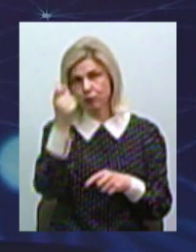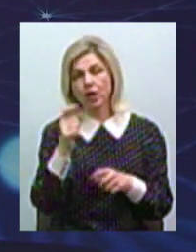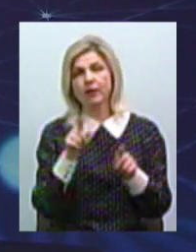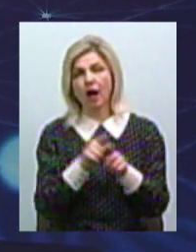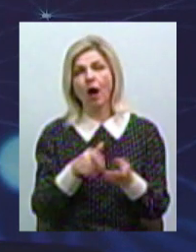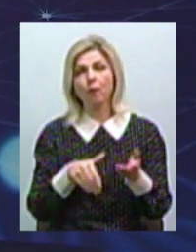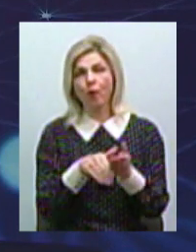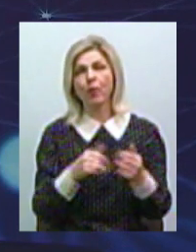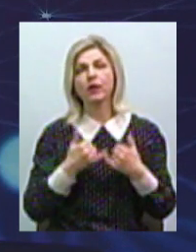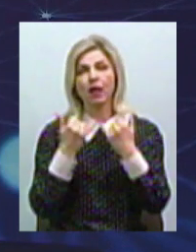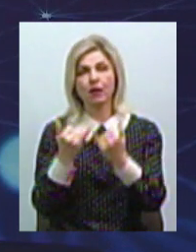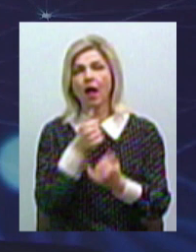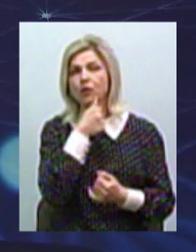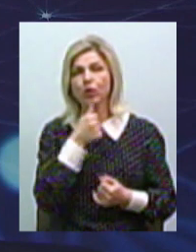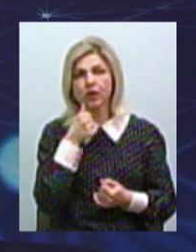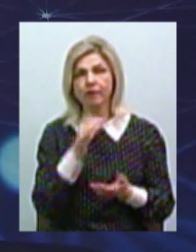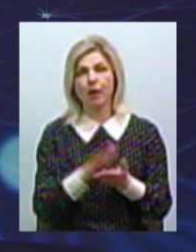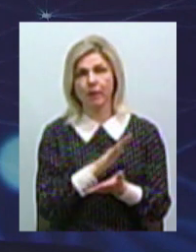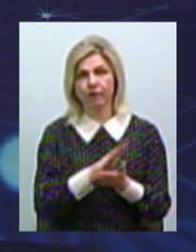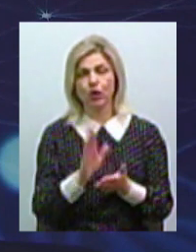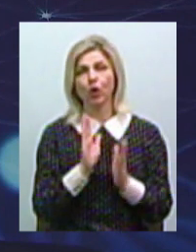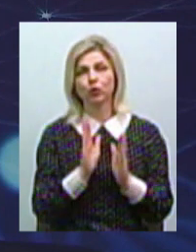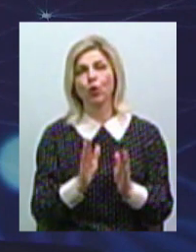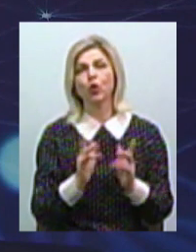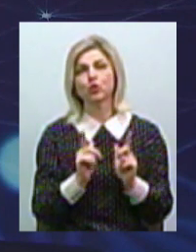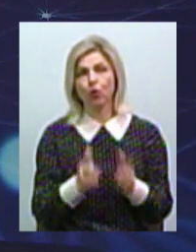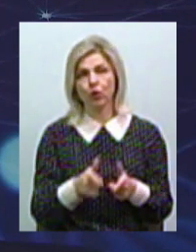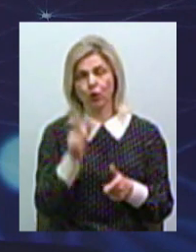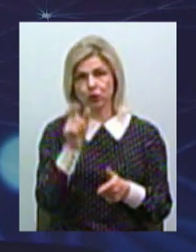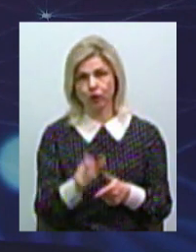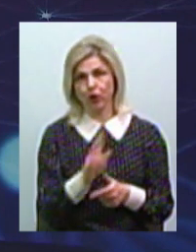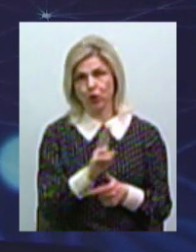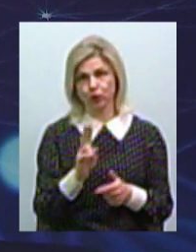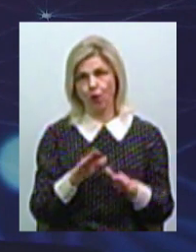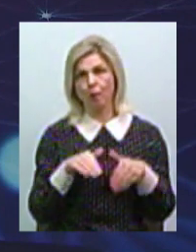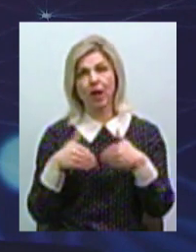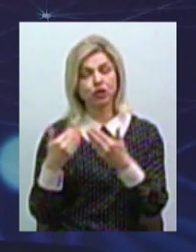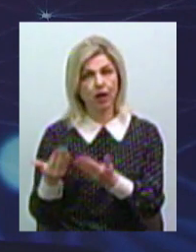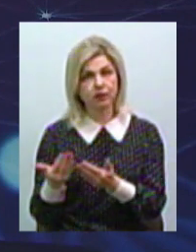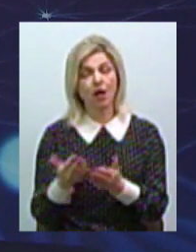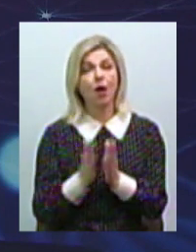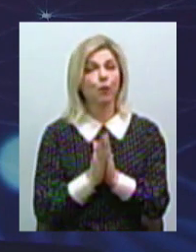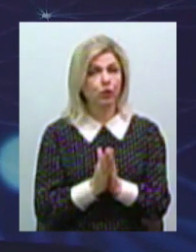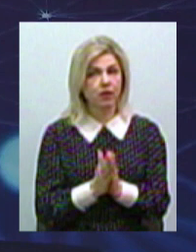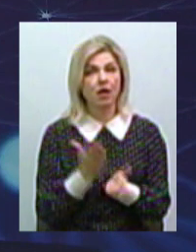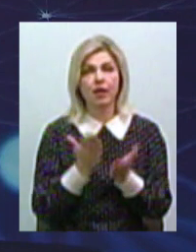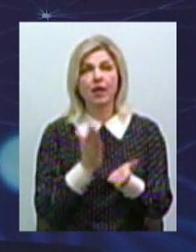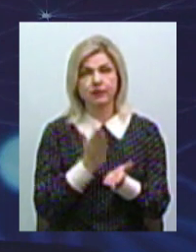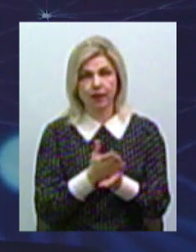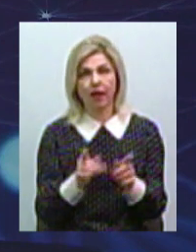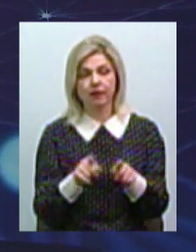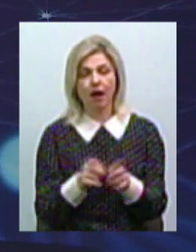анонімно, безкоштовно і тільки за згодою особи, яка звертається. Тому, будь ласка, якщо є така